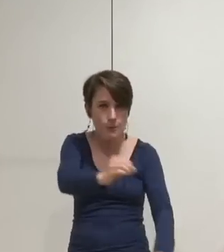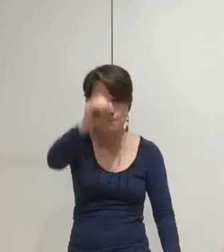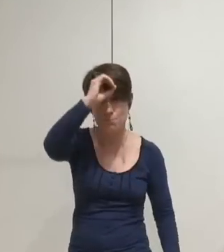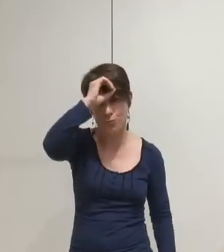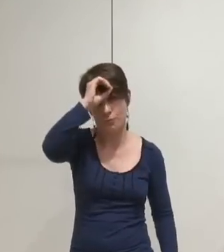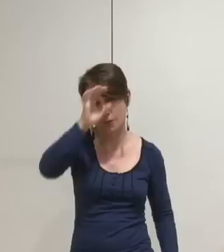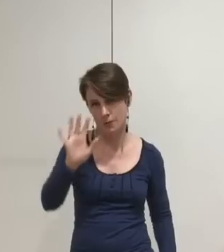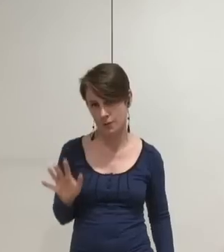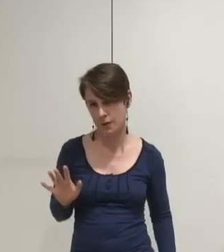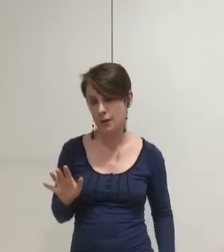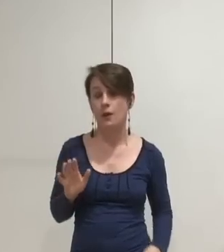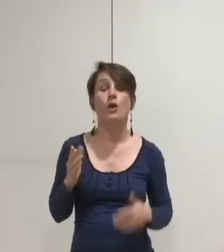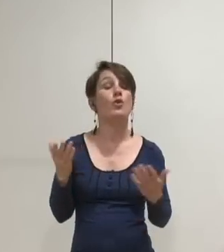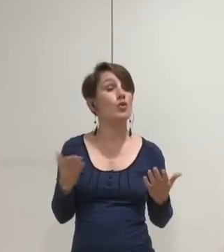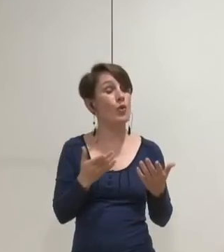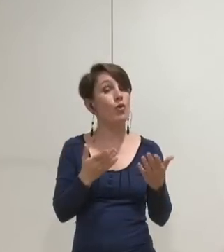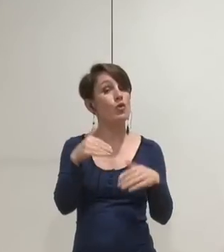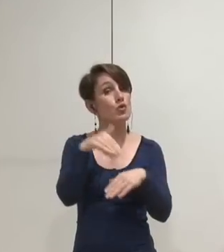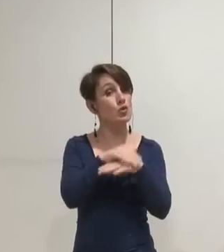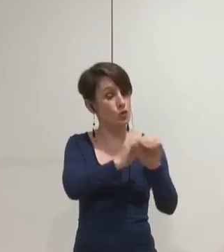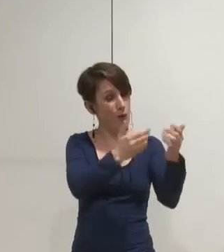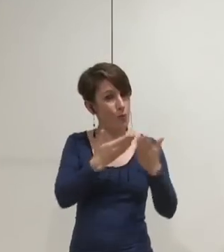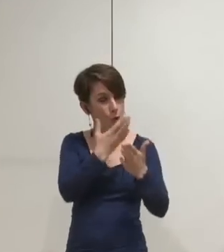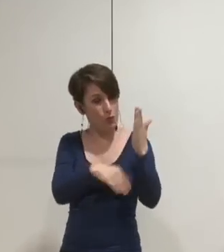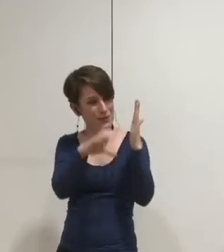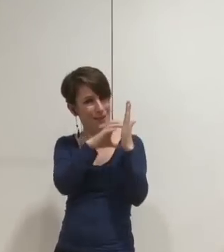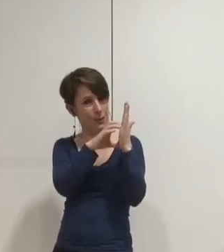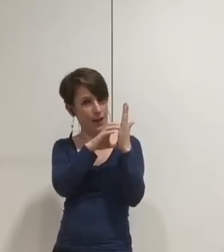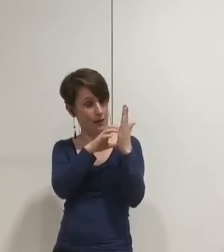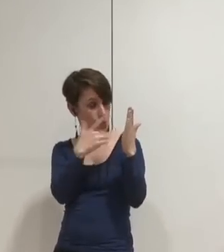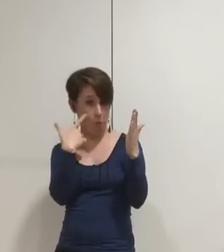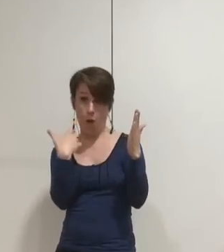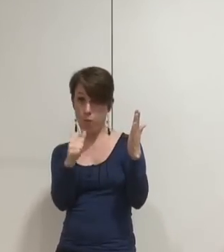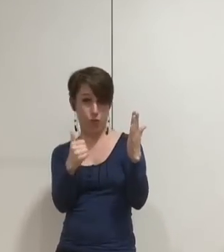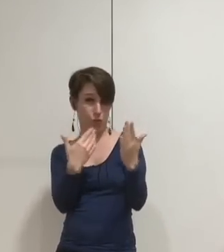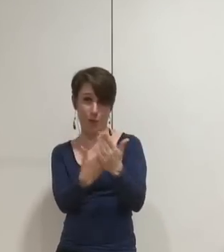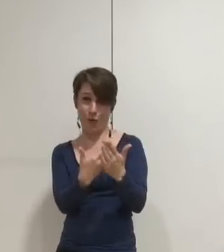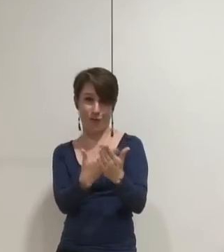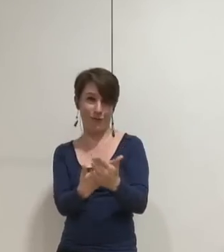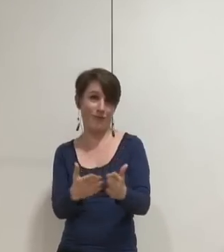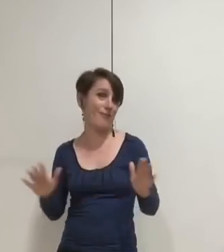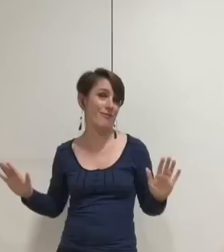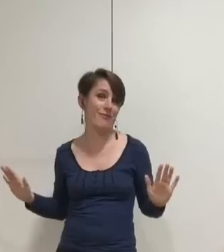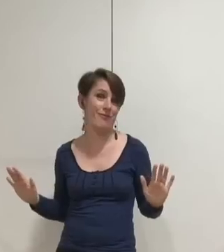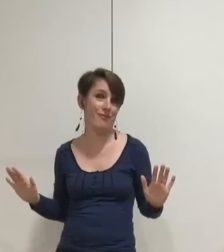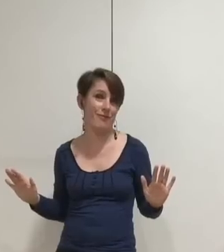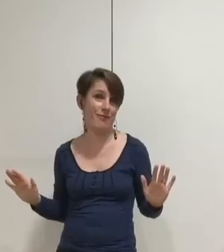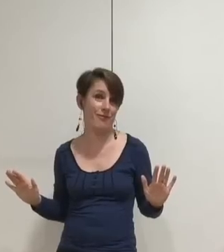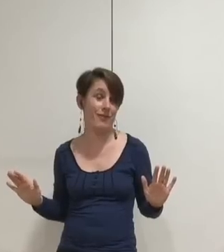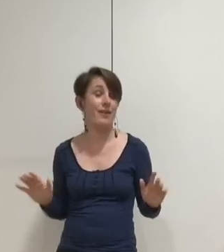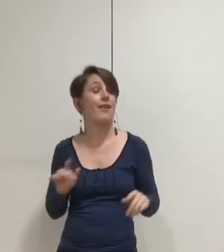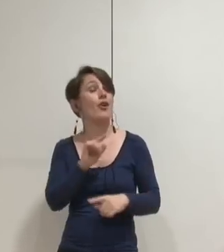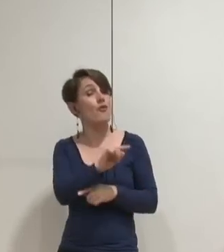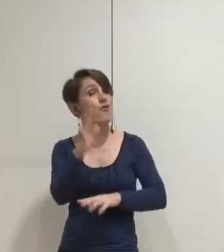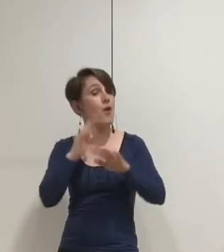et la délibération que vous nous proposé ce soir en est une parfaite illustration vous aviez établi une convention avec